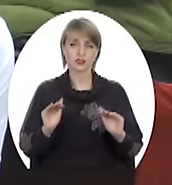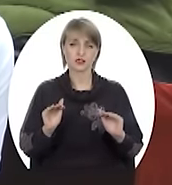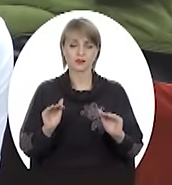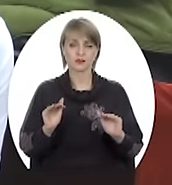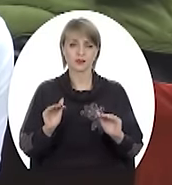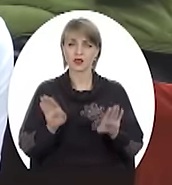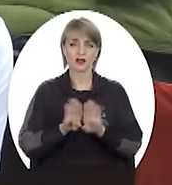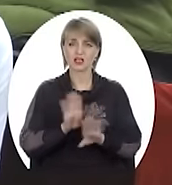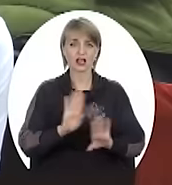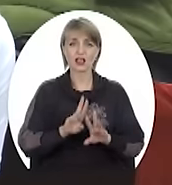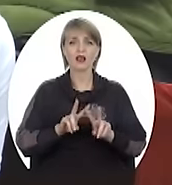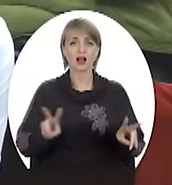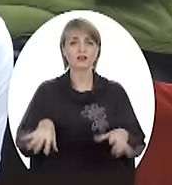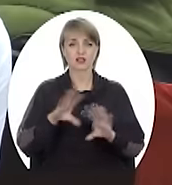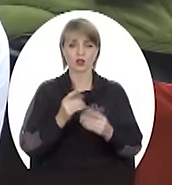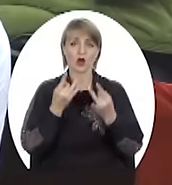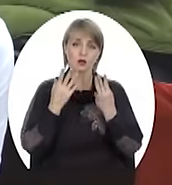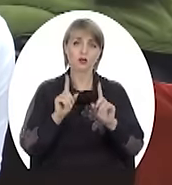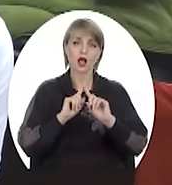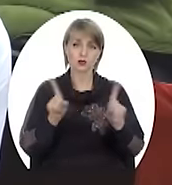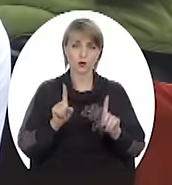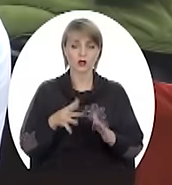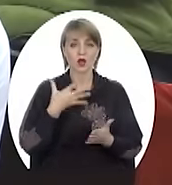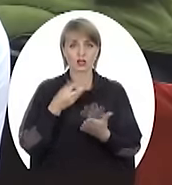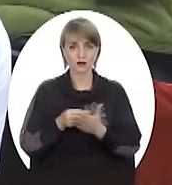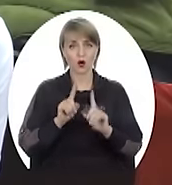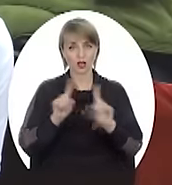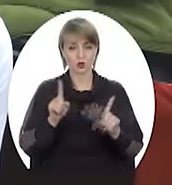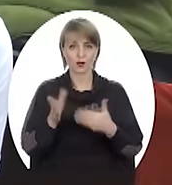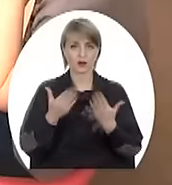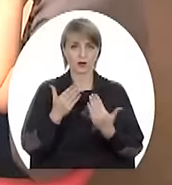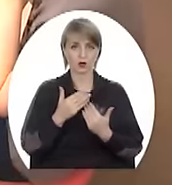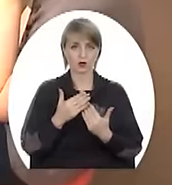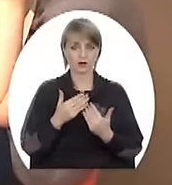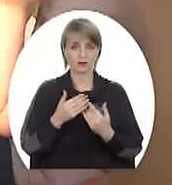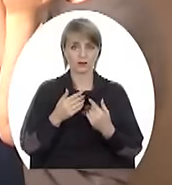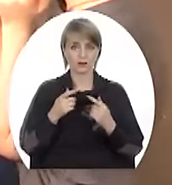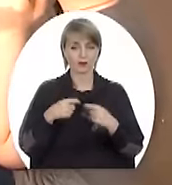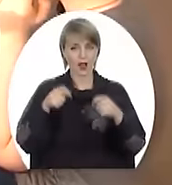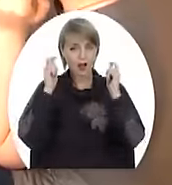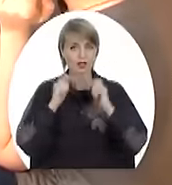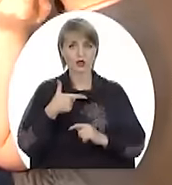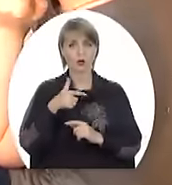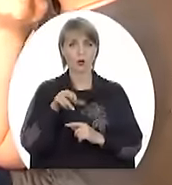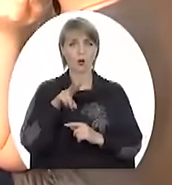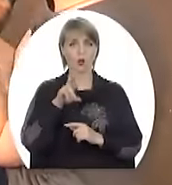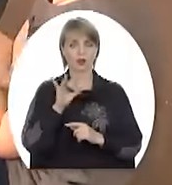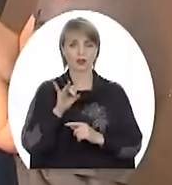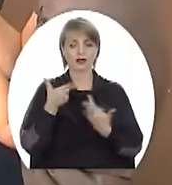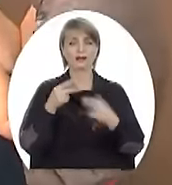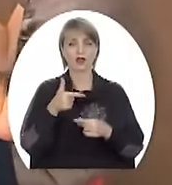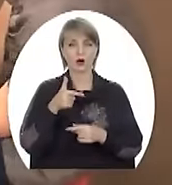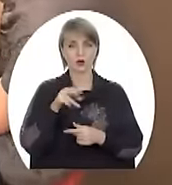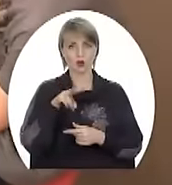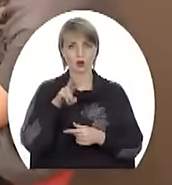эти дети, они не такие, как все, а они просто особенные, и у них свой особенный подход. А день Голди. Где у нас